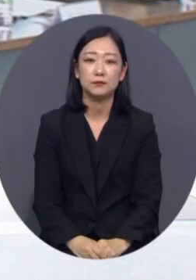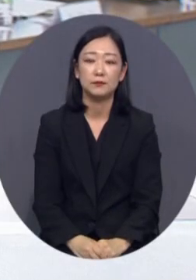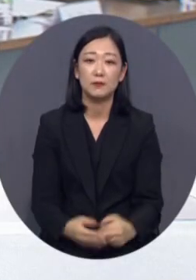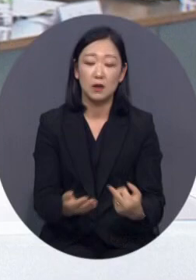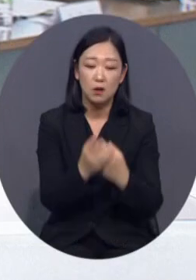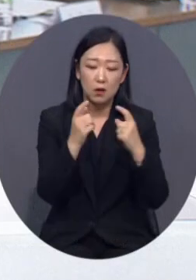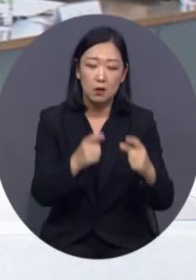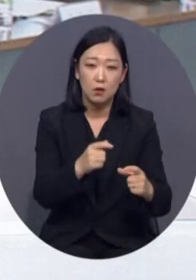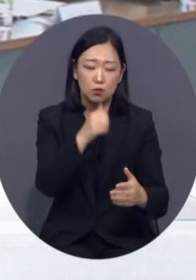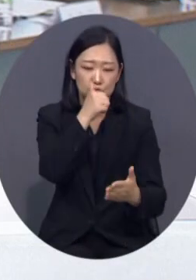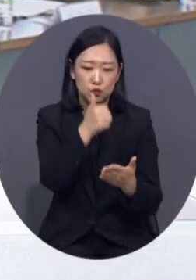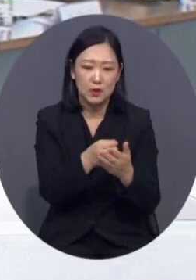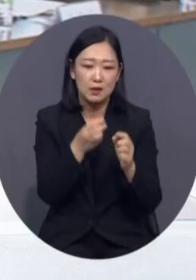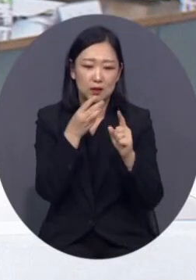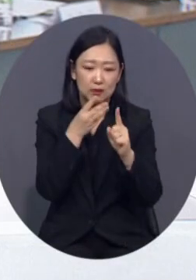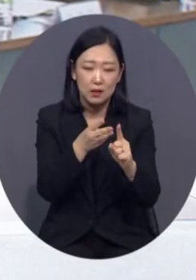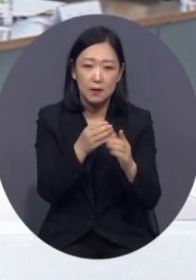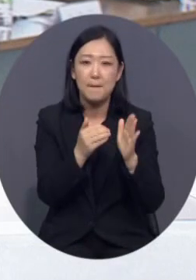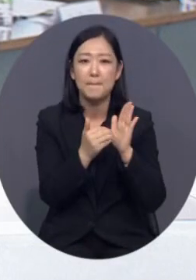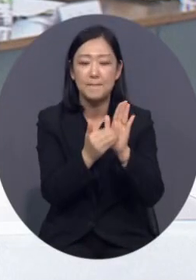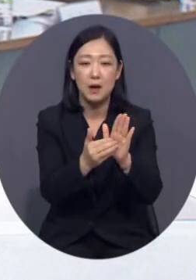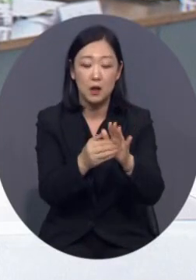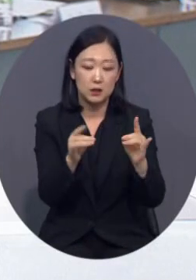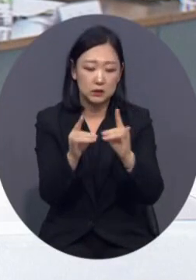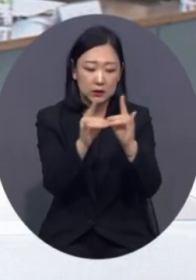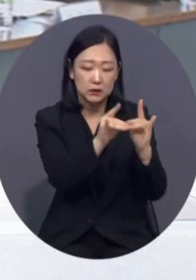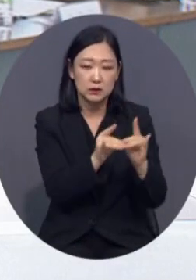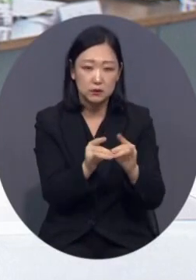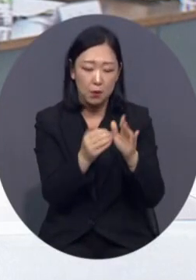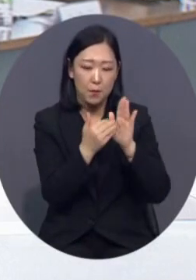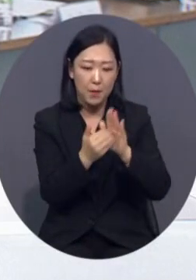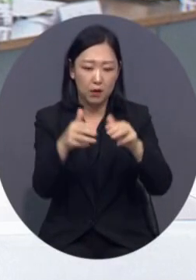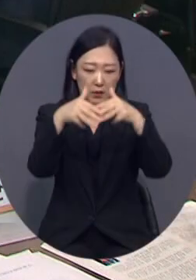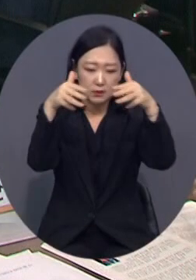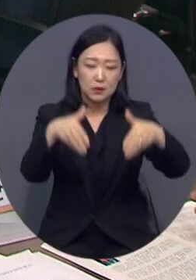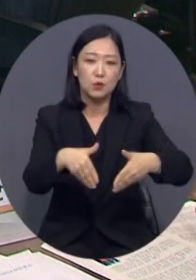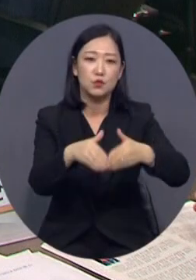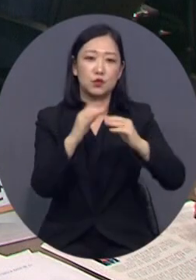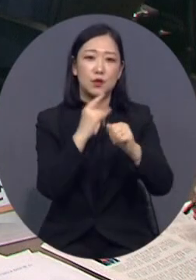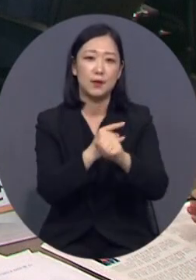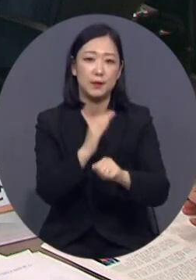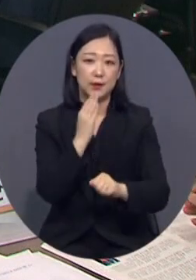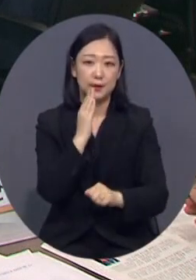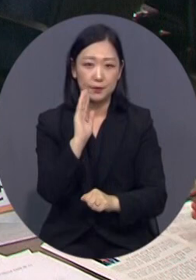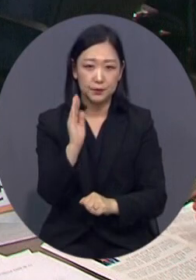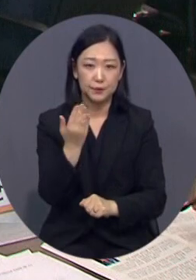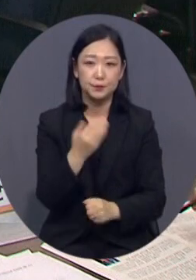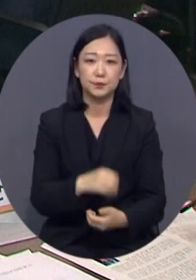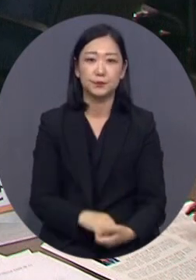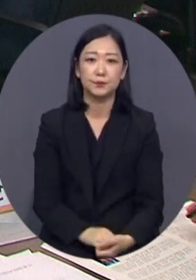제주에서 범죄와 테러에 맞서 드론 방어 체계를 구축해야 한다는 의견이 나왔습니다 제주경찰청과